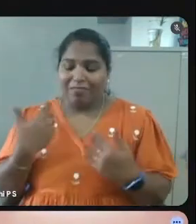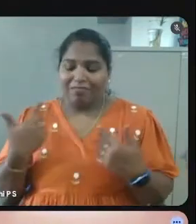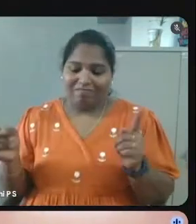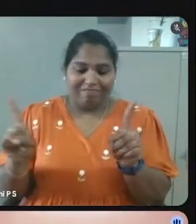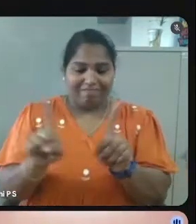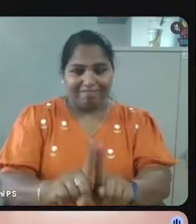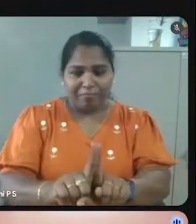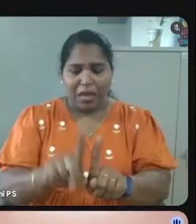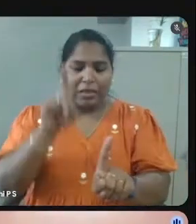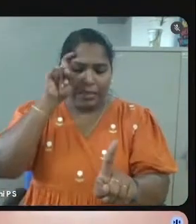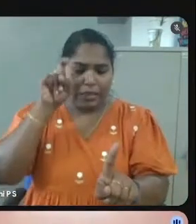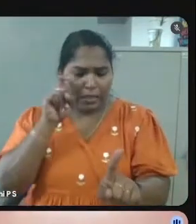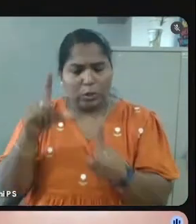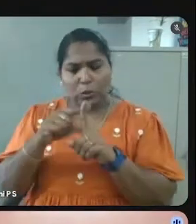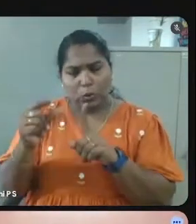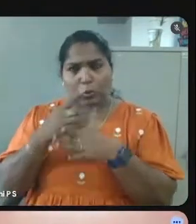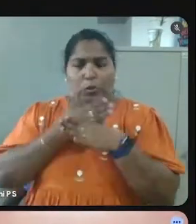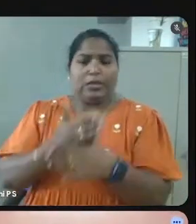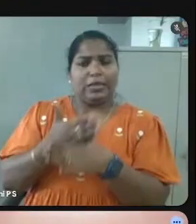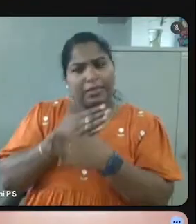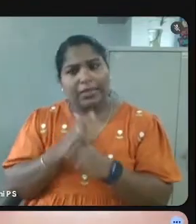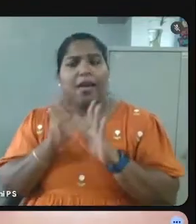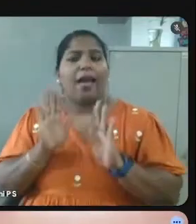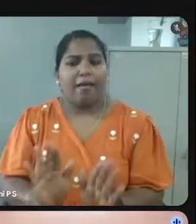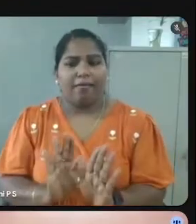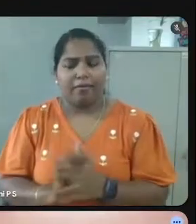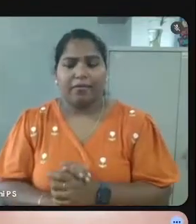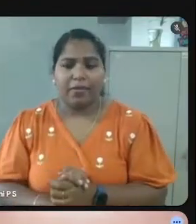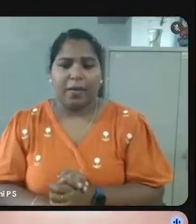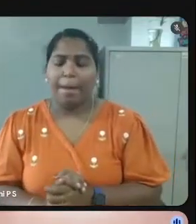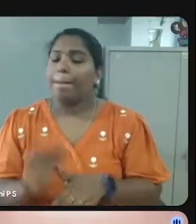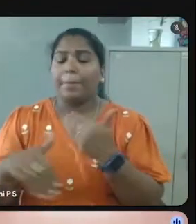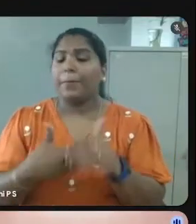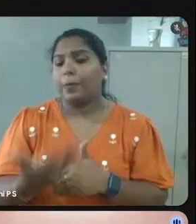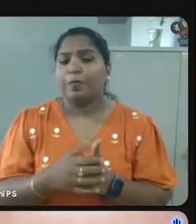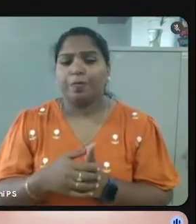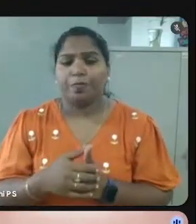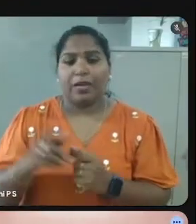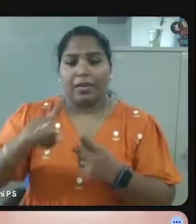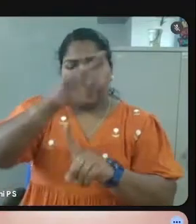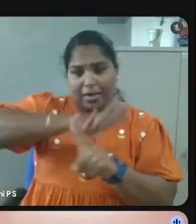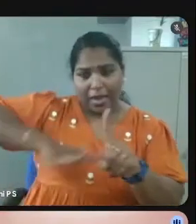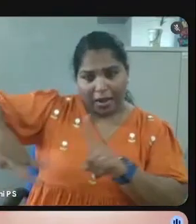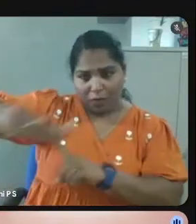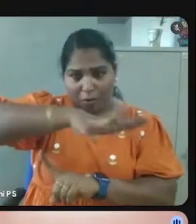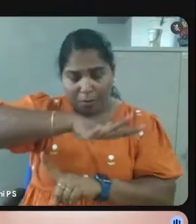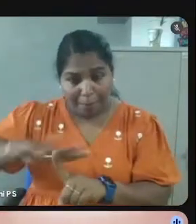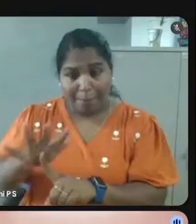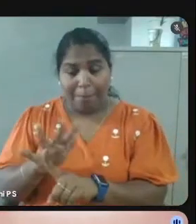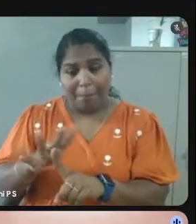അടുപ്പത്തെ അവർ ഷെയർ ചെയ്യാനുള്ള കാര്യമാണ്. പിന്നെ എൻവയറമെന്റും വരുമ്പോൾ ഒരു